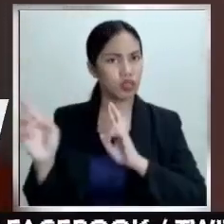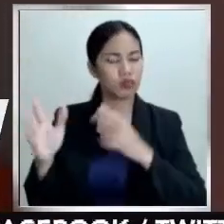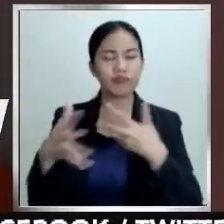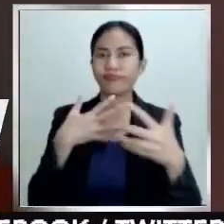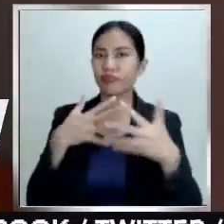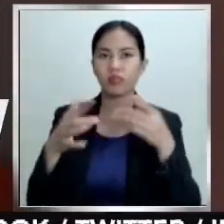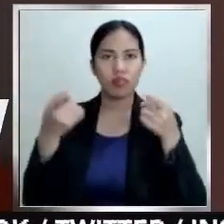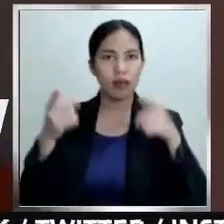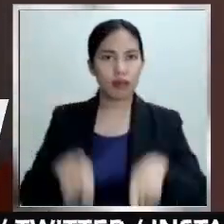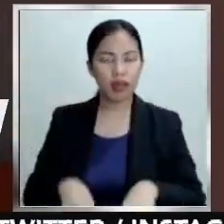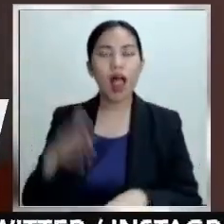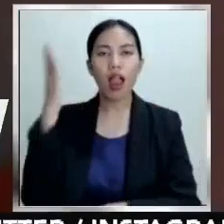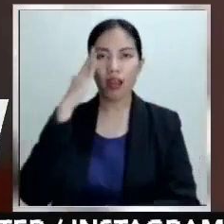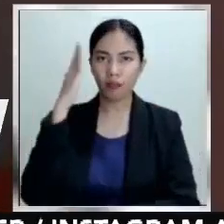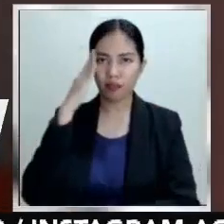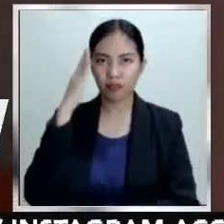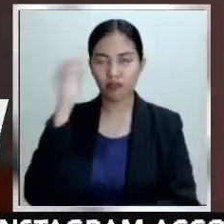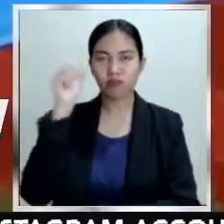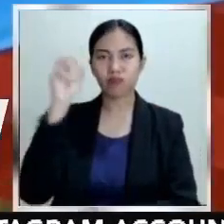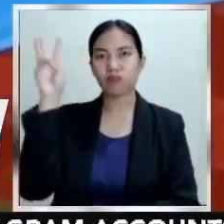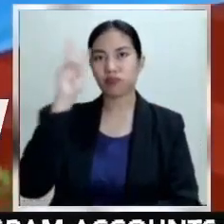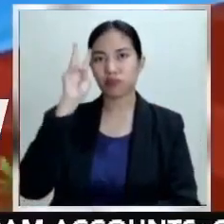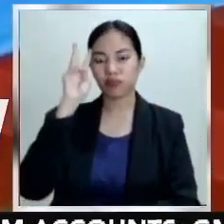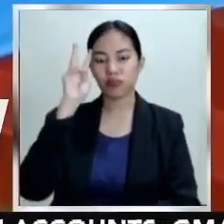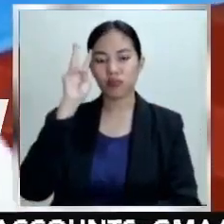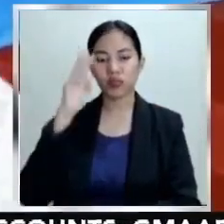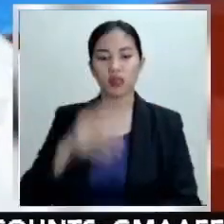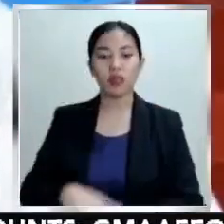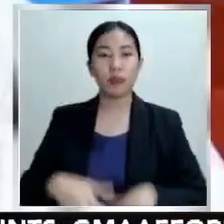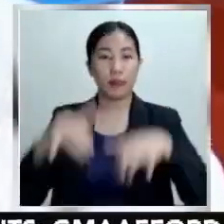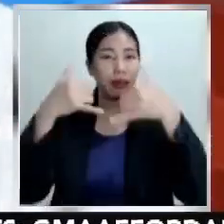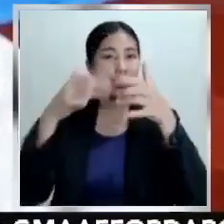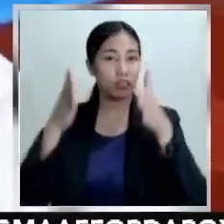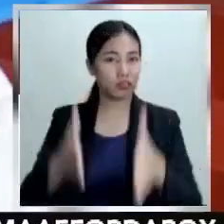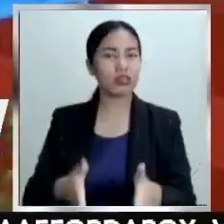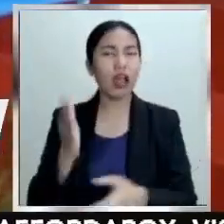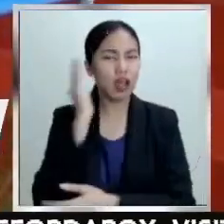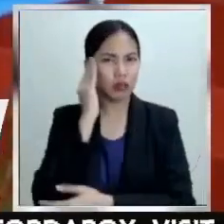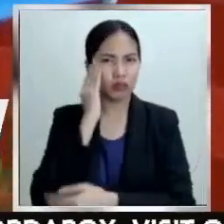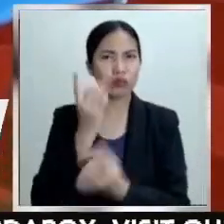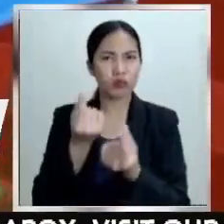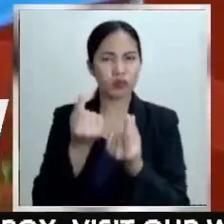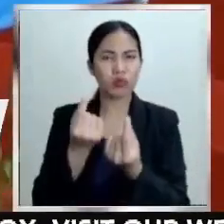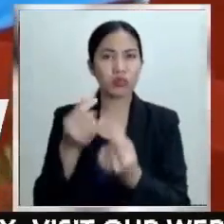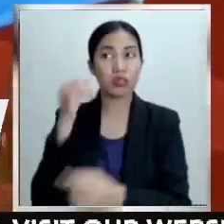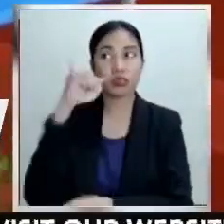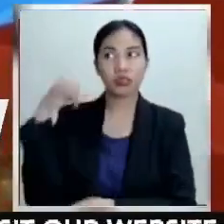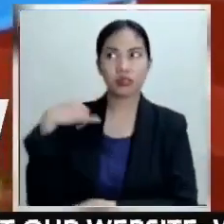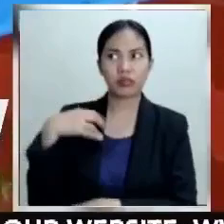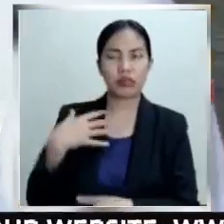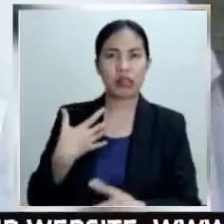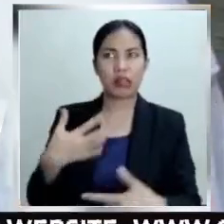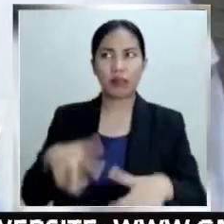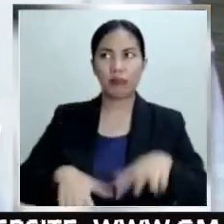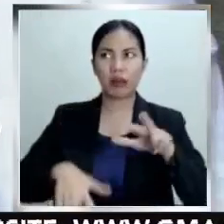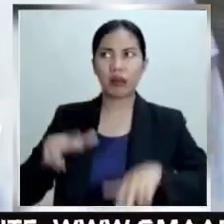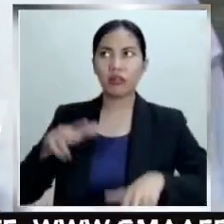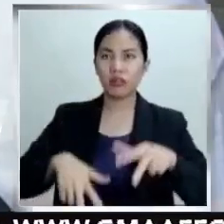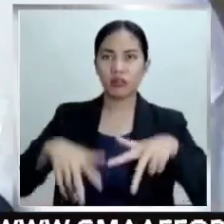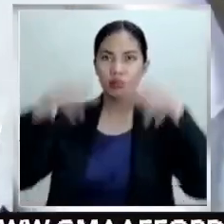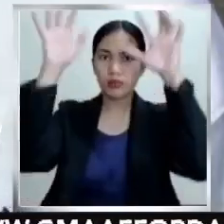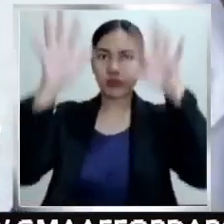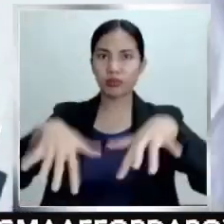lahat. At alam din mga bata. Kinakabahan kami kahapon kasi malakas yung ulan. Hindi po